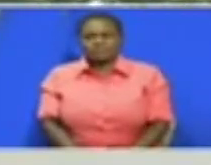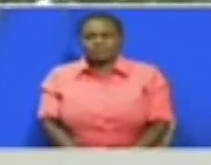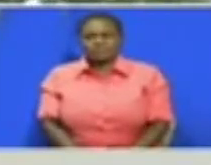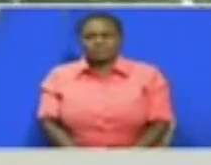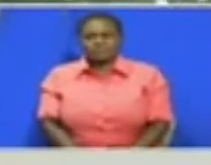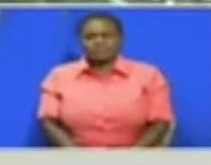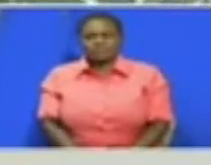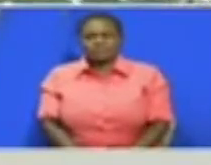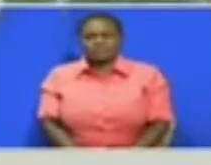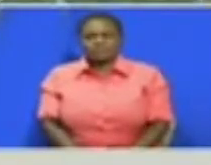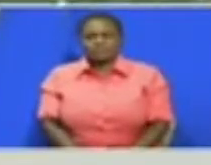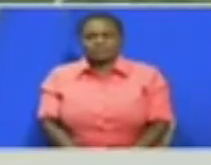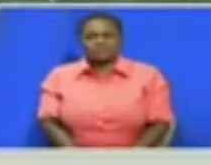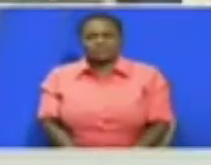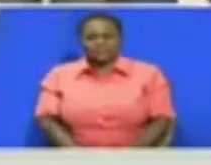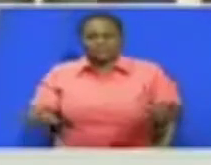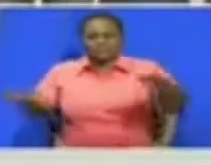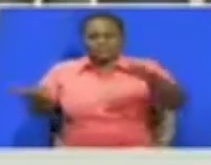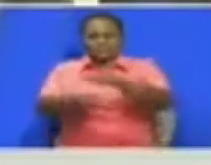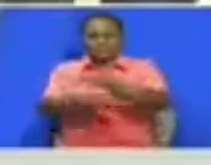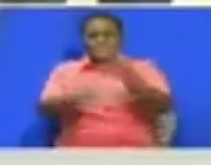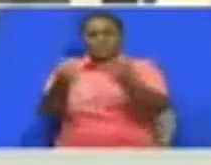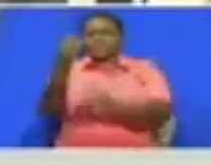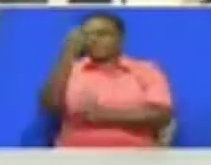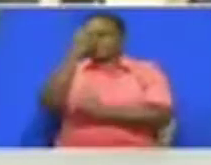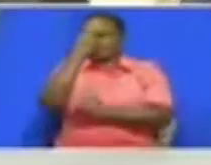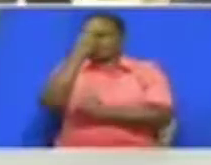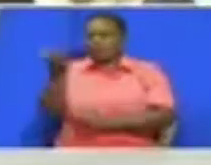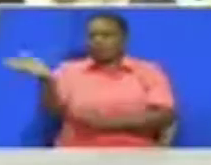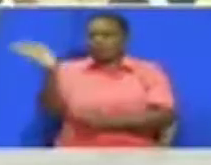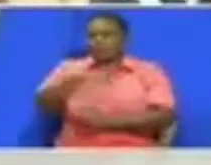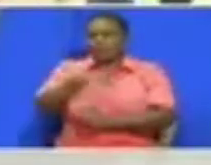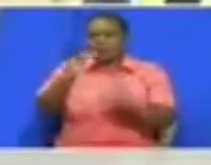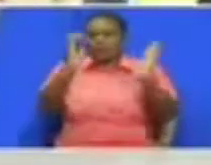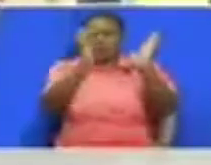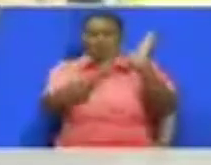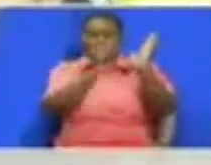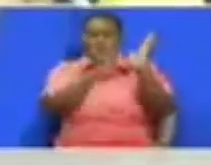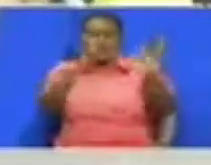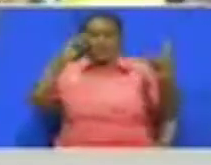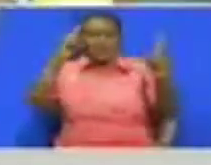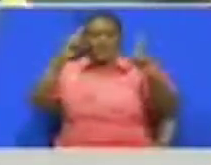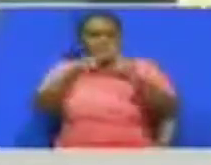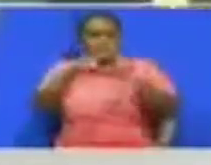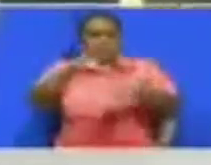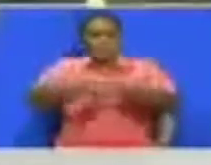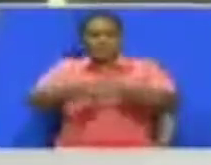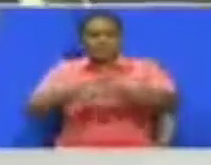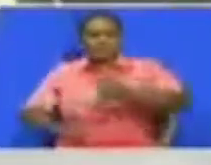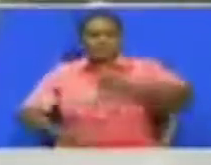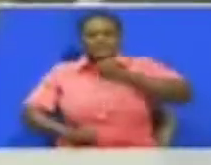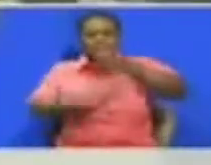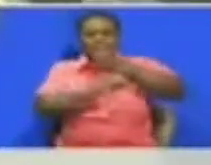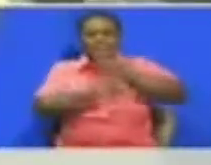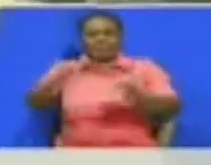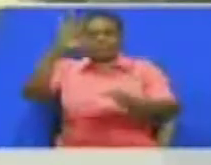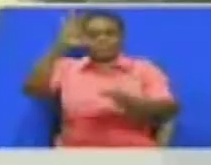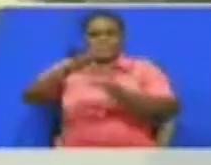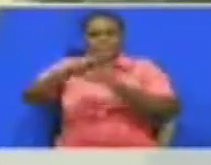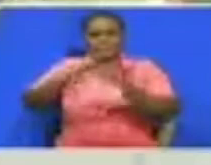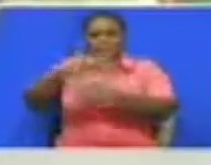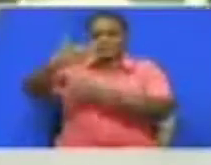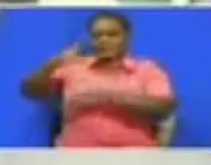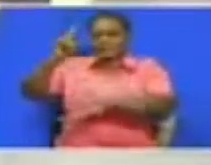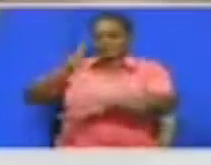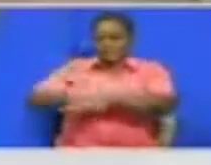Naibu wa rais William Ruto alirejea maeneo ya Ukambani akiwa na lengo la kutafuta uungwaji mkono katika uchaguzi mkuu ujao. Hii ni safari yake ya